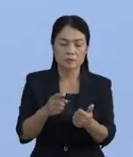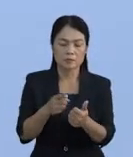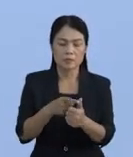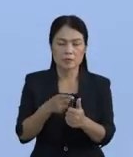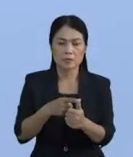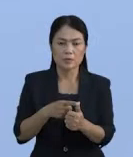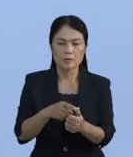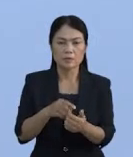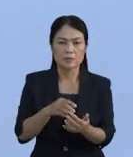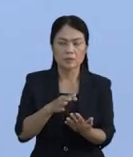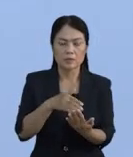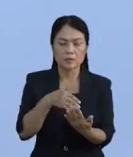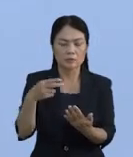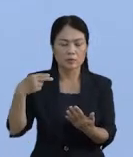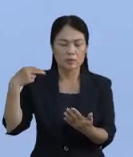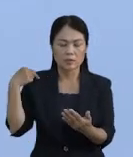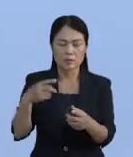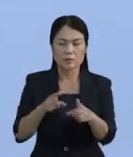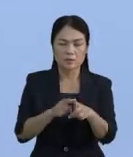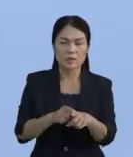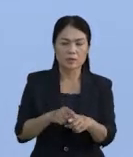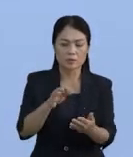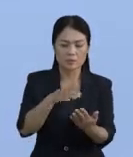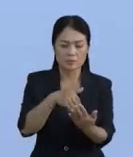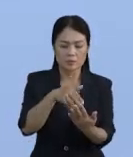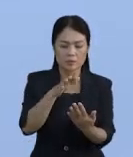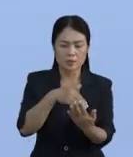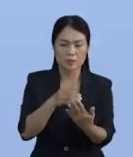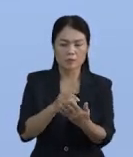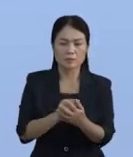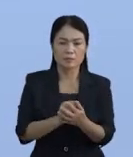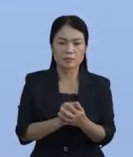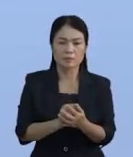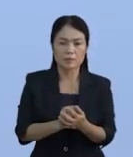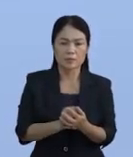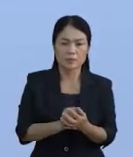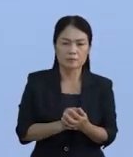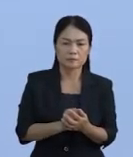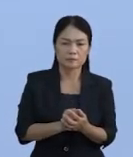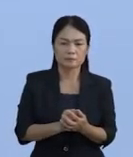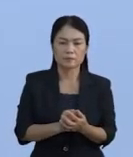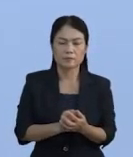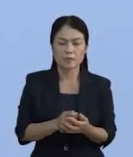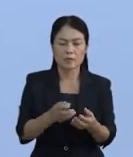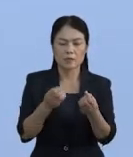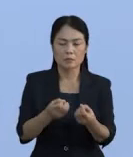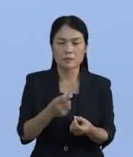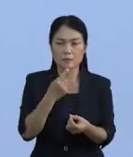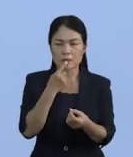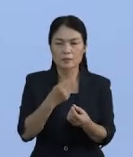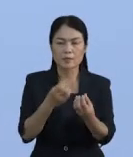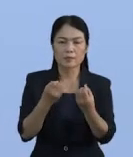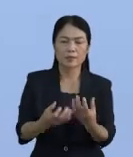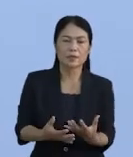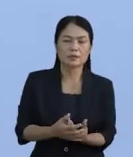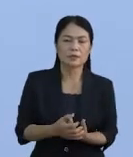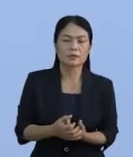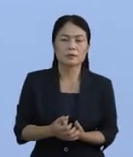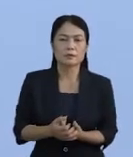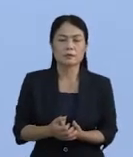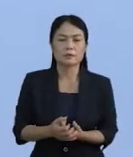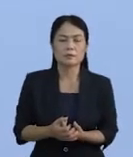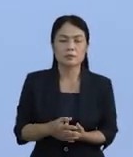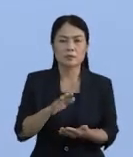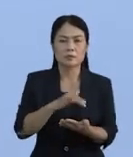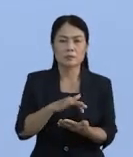cứ bỏ lương đài bằng tay là cục hạt vô tay còn mới hạt vô bằng mán hạt bỏ cả hôm vô bằng mán con và hạt